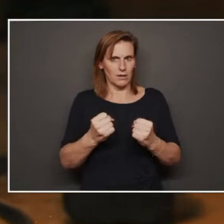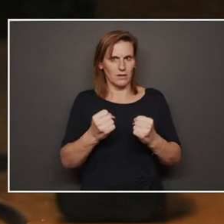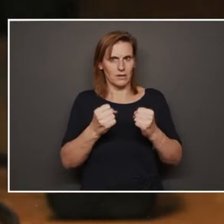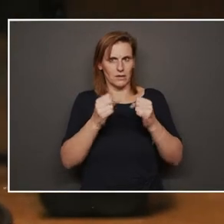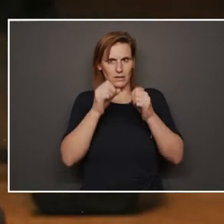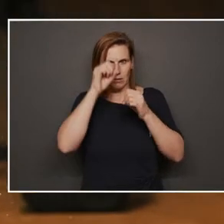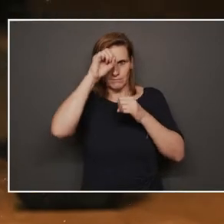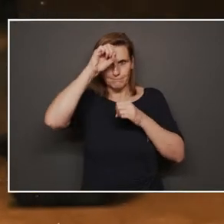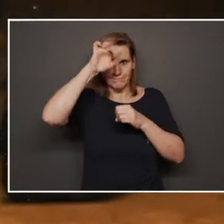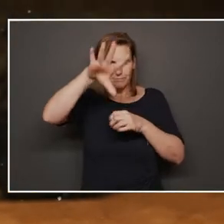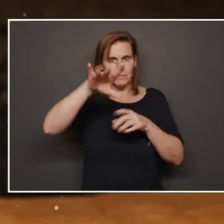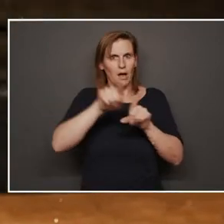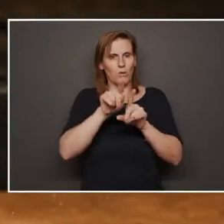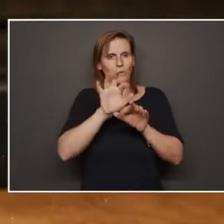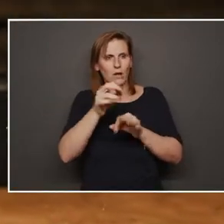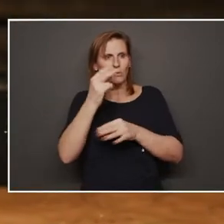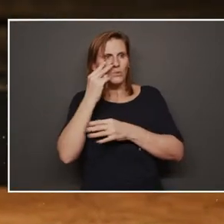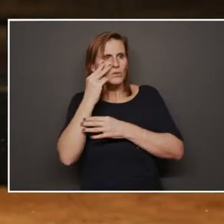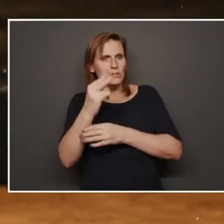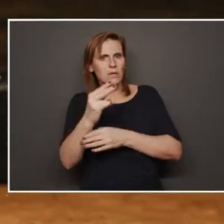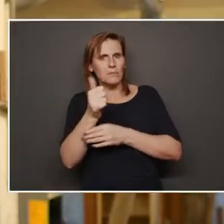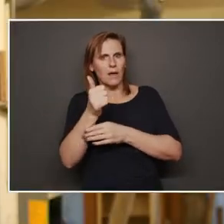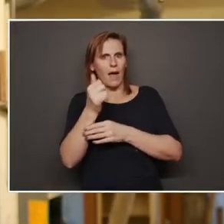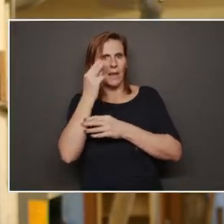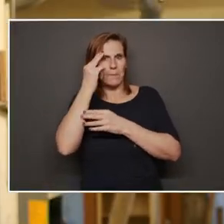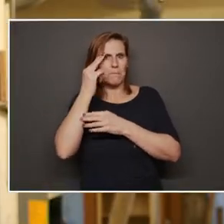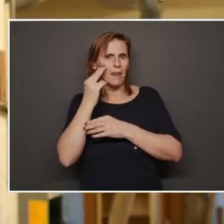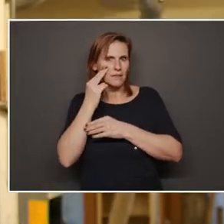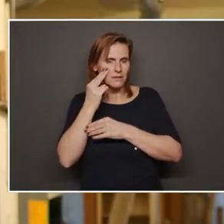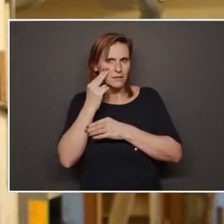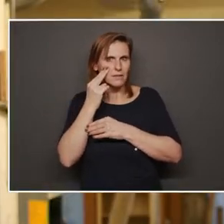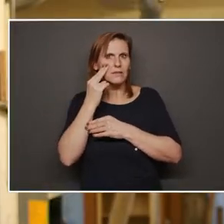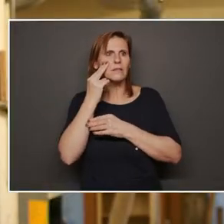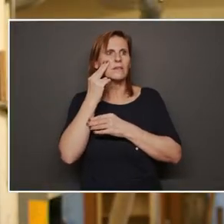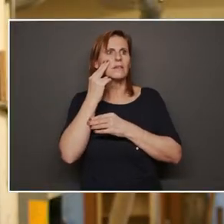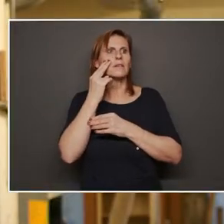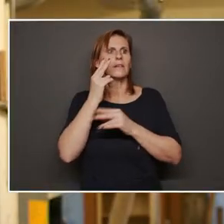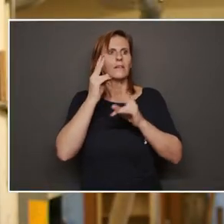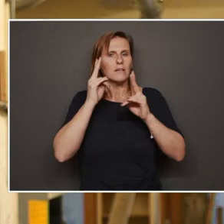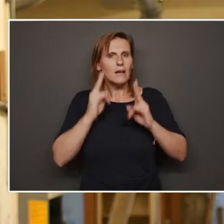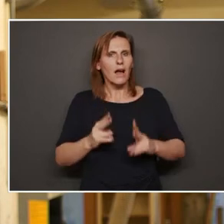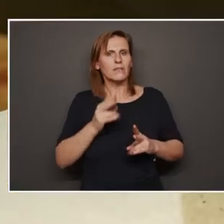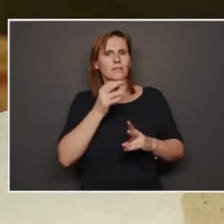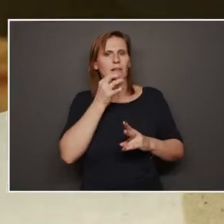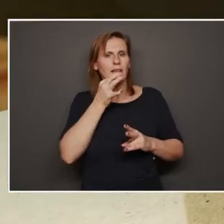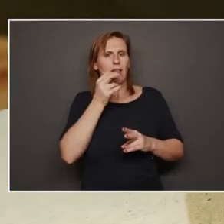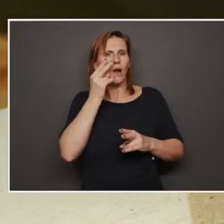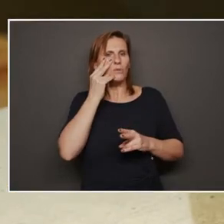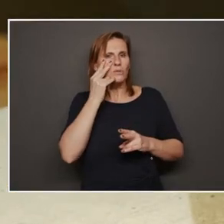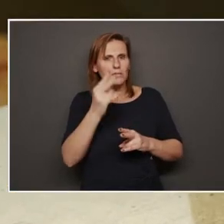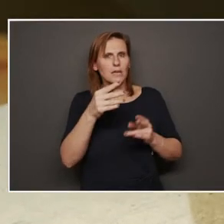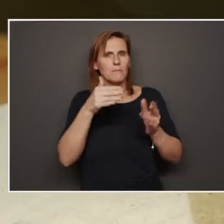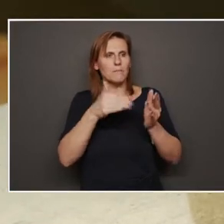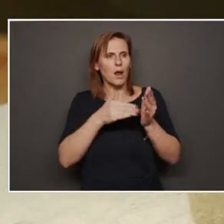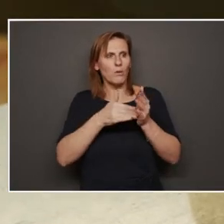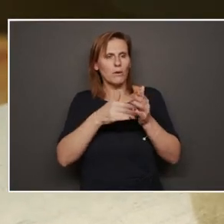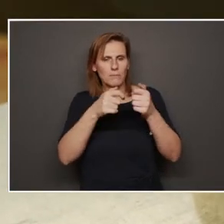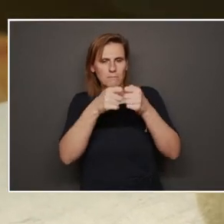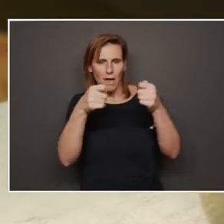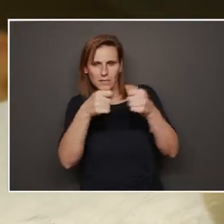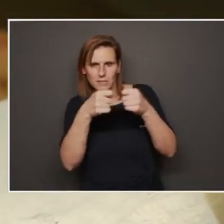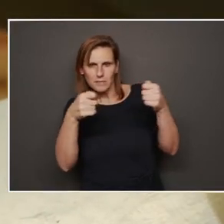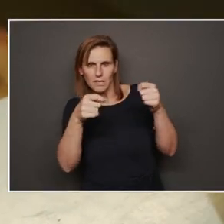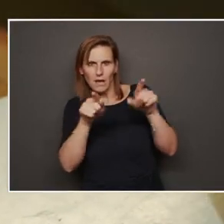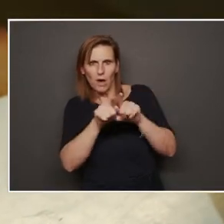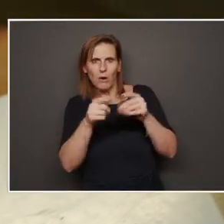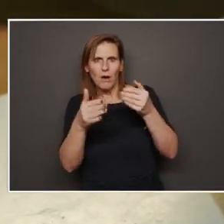da gut sehe, weil ich vom Auge blind bin, mit der kann ich genau sehen. Die brauche ich zum Messen, zum Beispiel